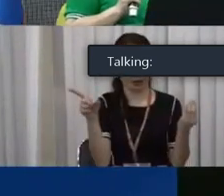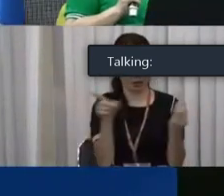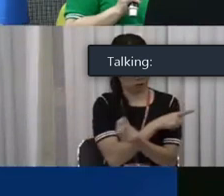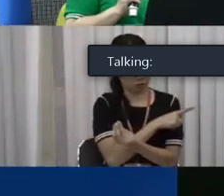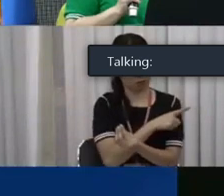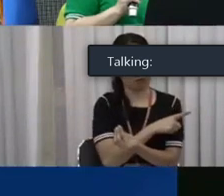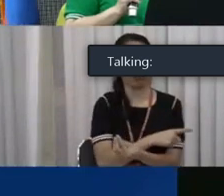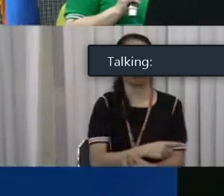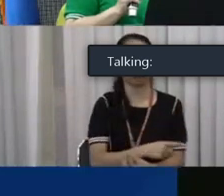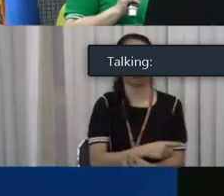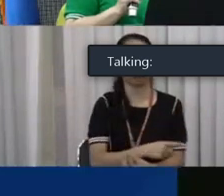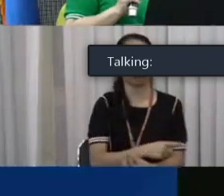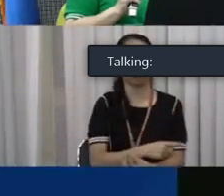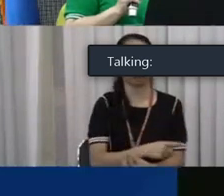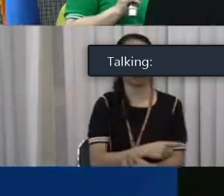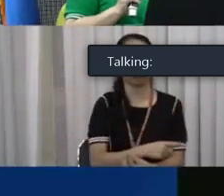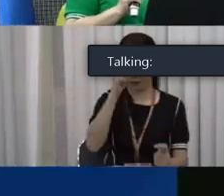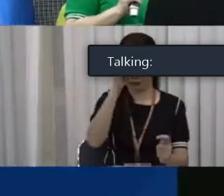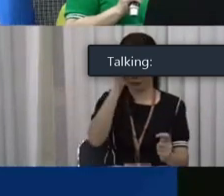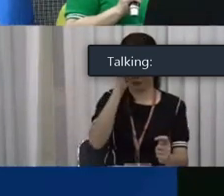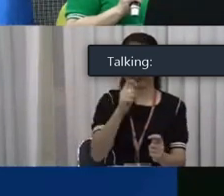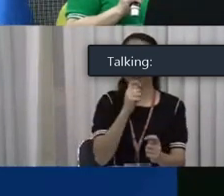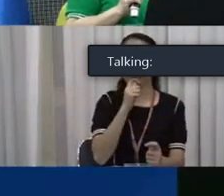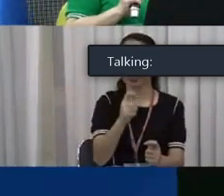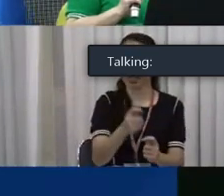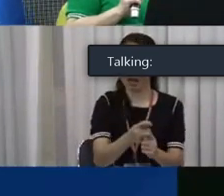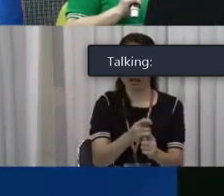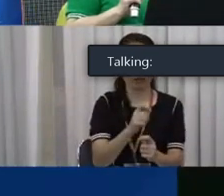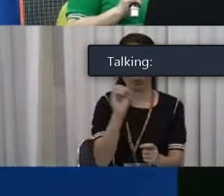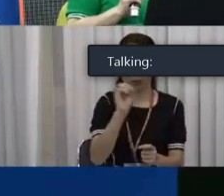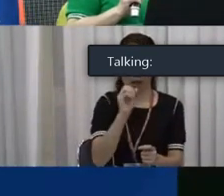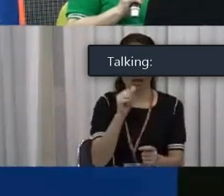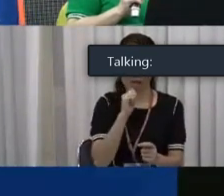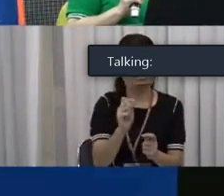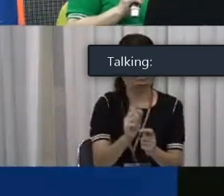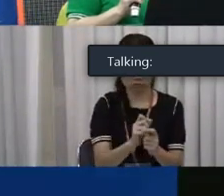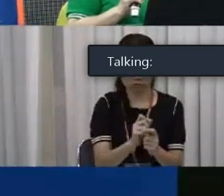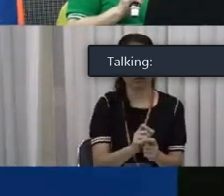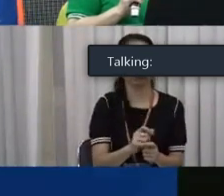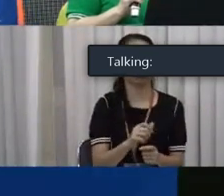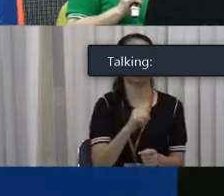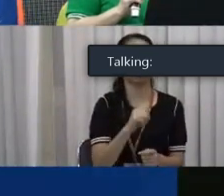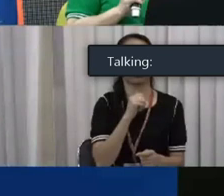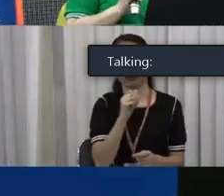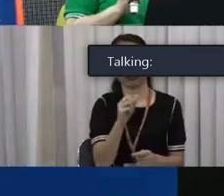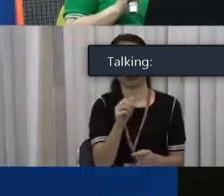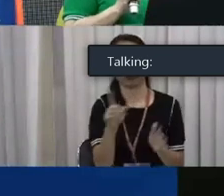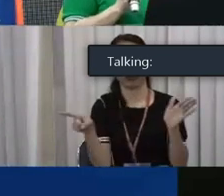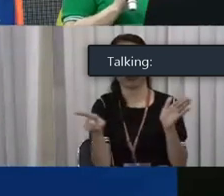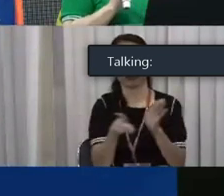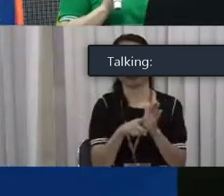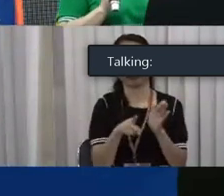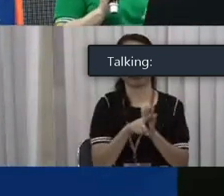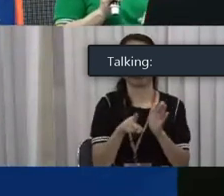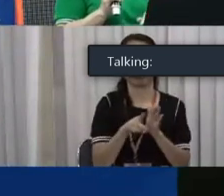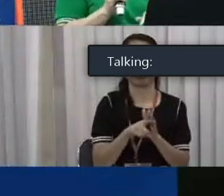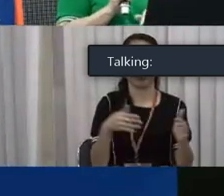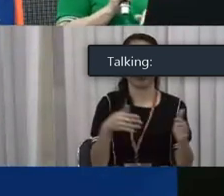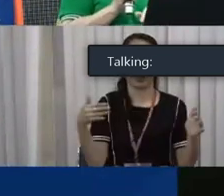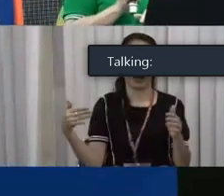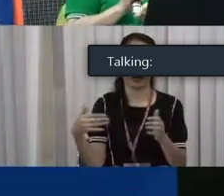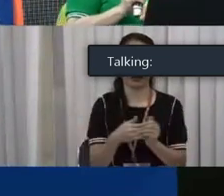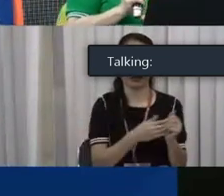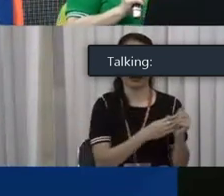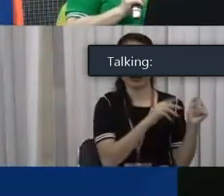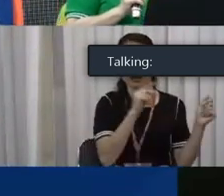Oh, kani, dili na ka masaligan. Kay dishonest ka. Commission of a crime or offense against the employer or his